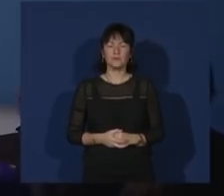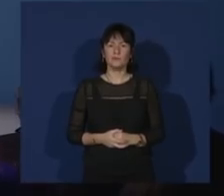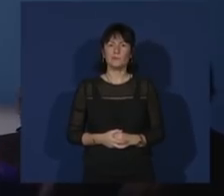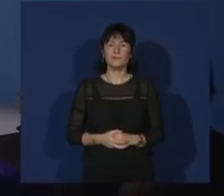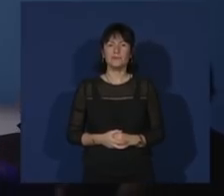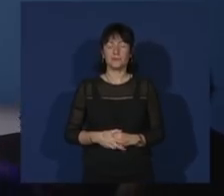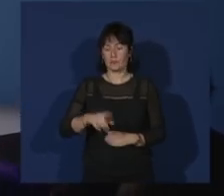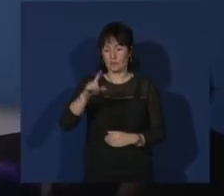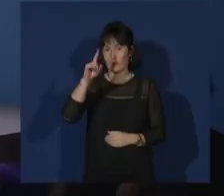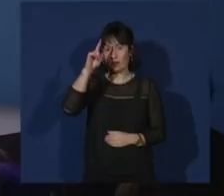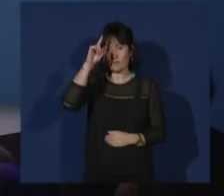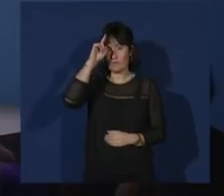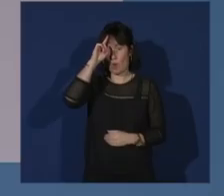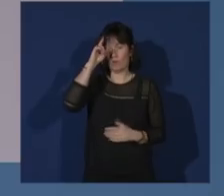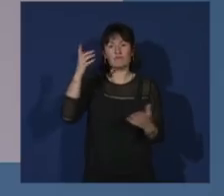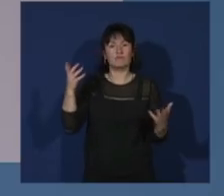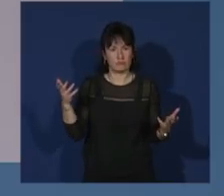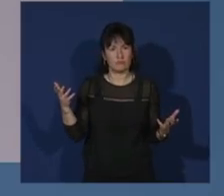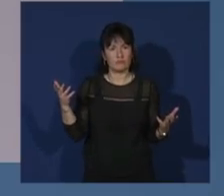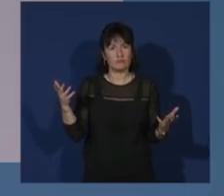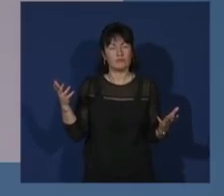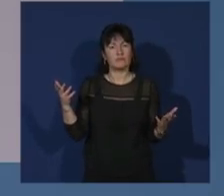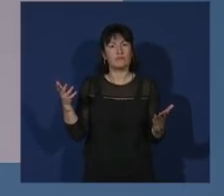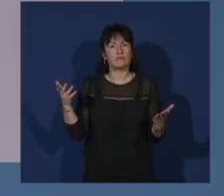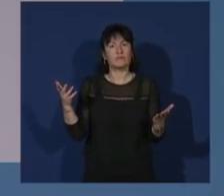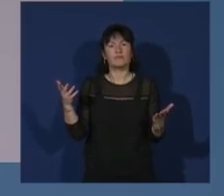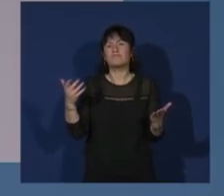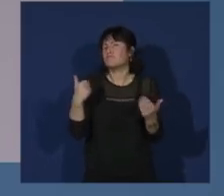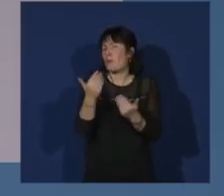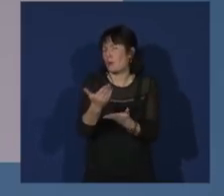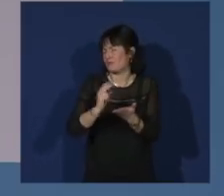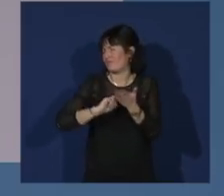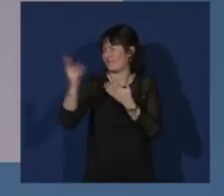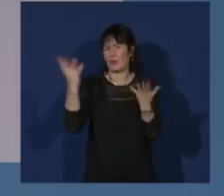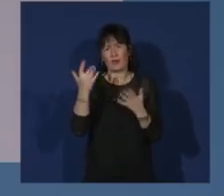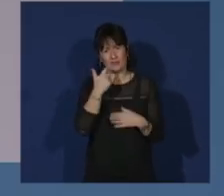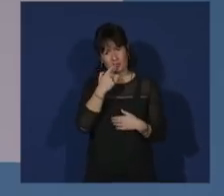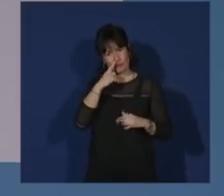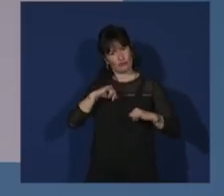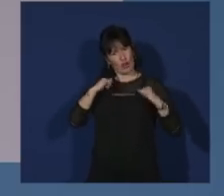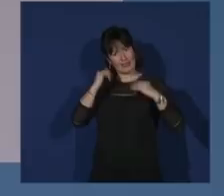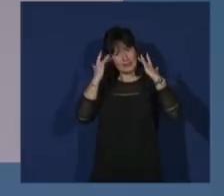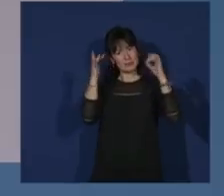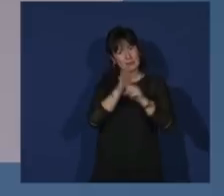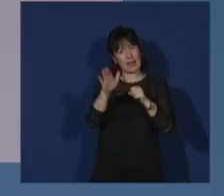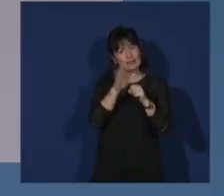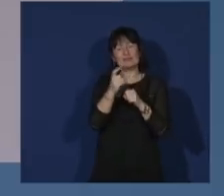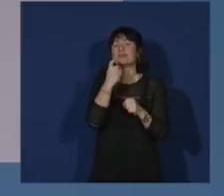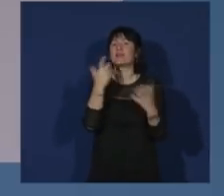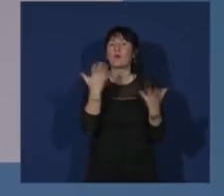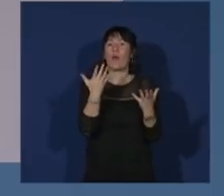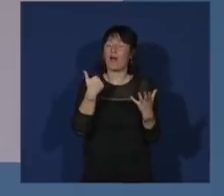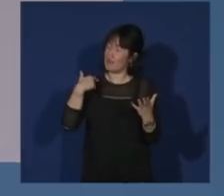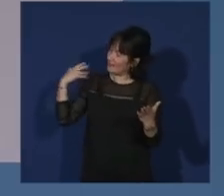Parce que je vous propose de traduire. Trop inexpérimenté, ça veut dire que je n'ai pas passé 20 ans à